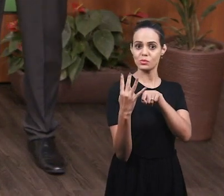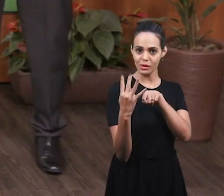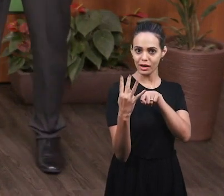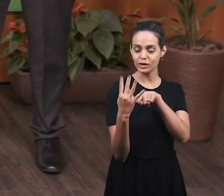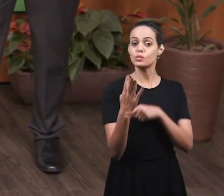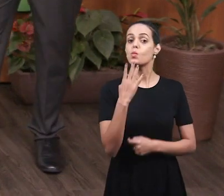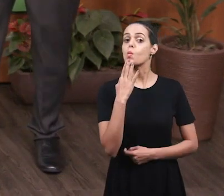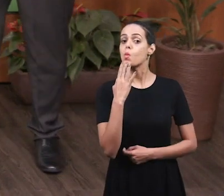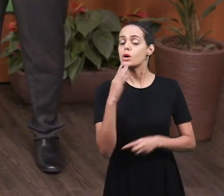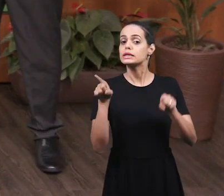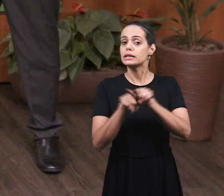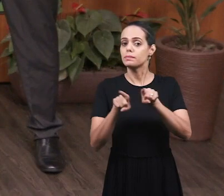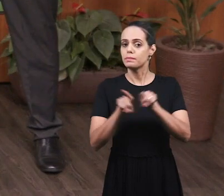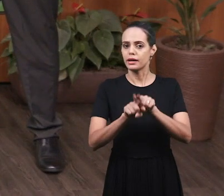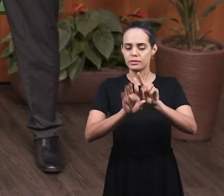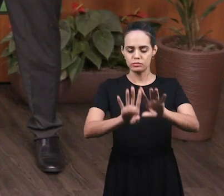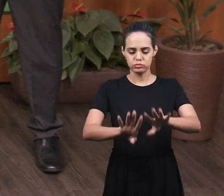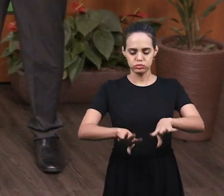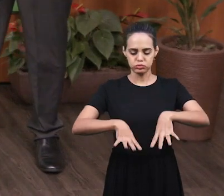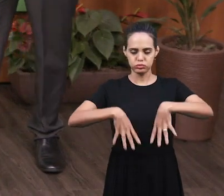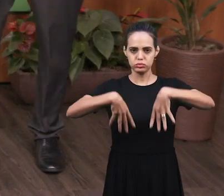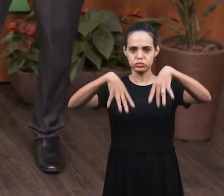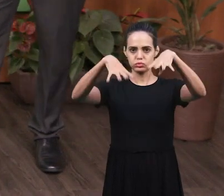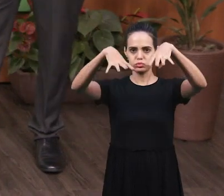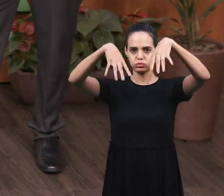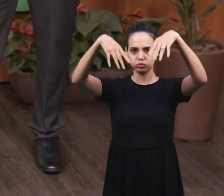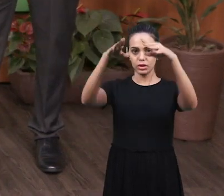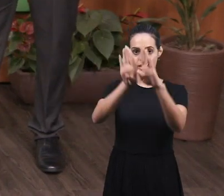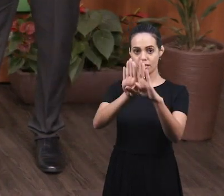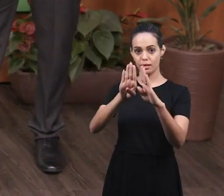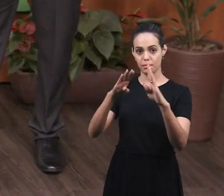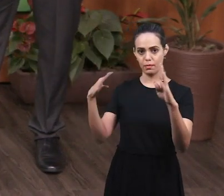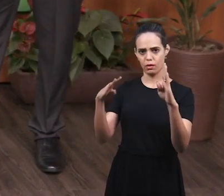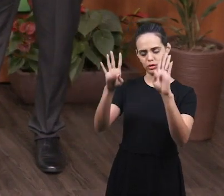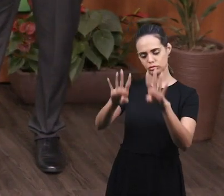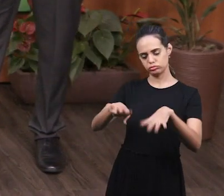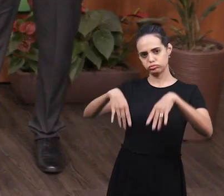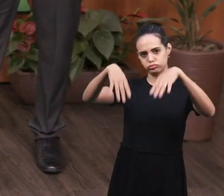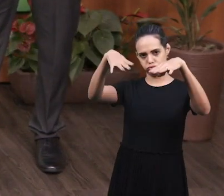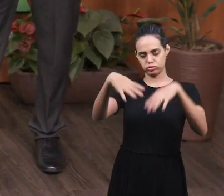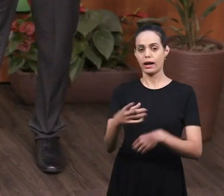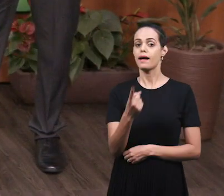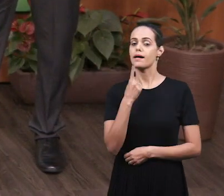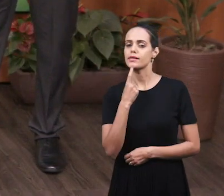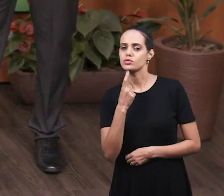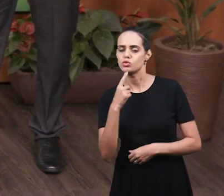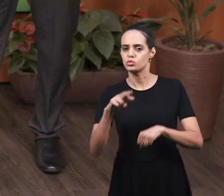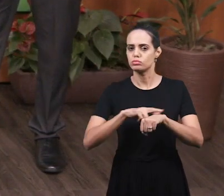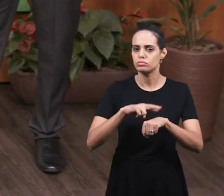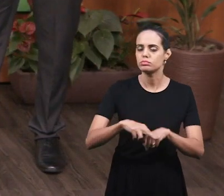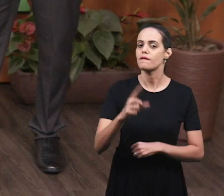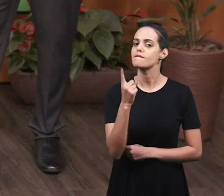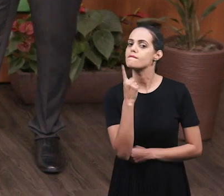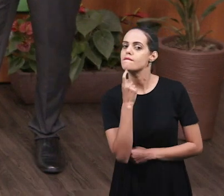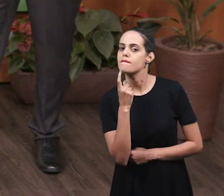4 principales couleurs de la couverture qui était sur la